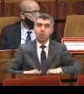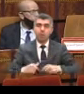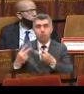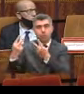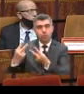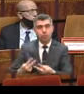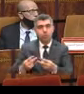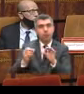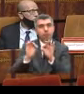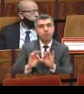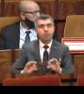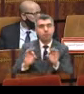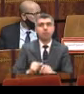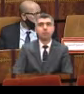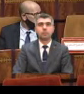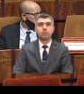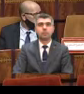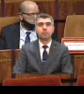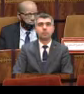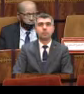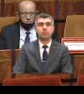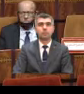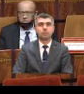الوزيرة بالمجلس. إذن فأنتم